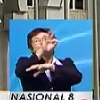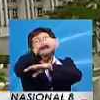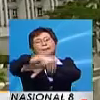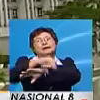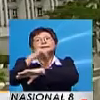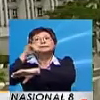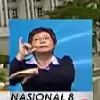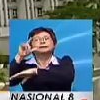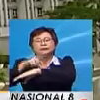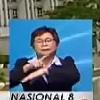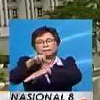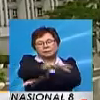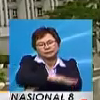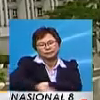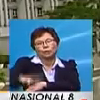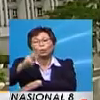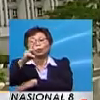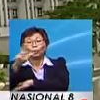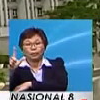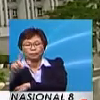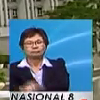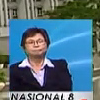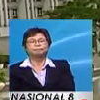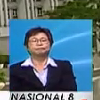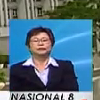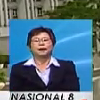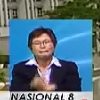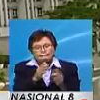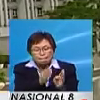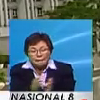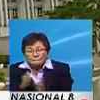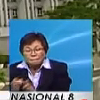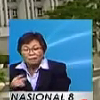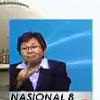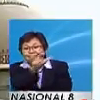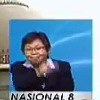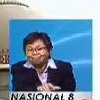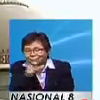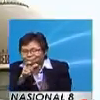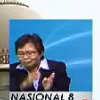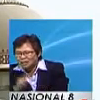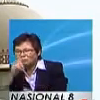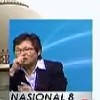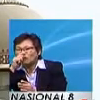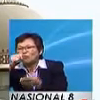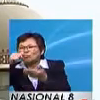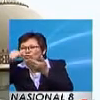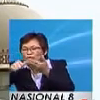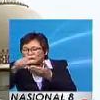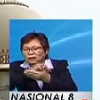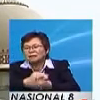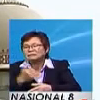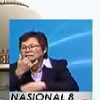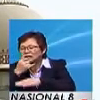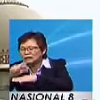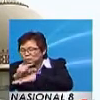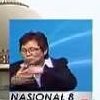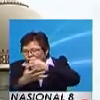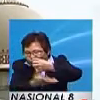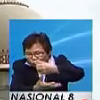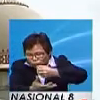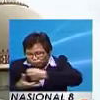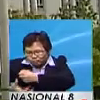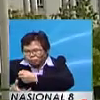malam tadi di sekitar lembah Klang difahamkan modus operandi digunakan adalah memalsukan dokumen sebelum menyeleweng dana yang